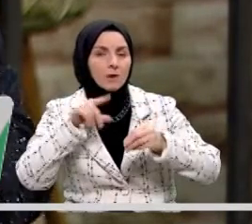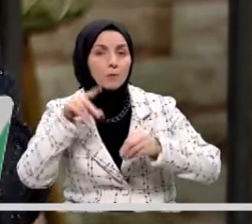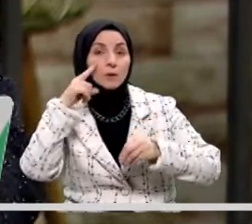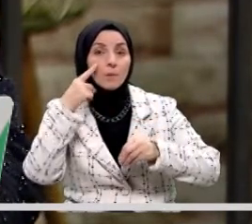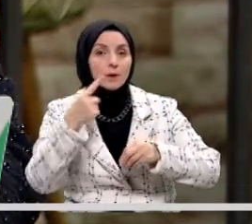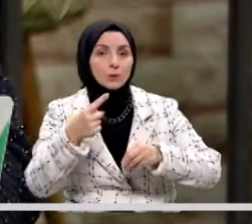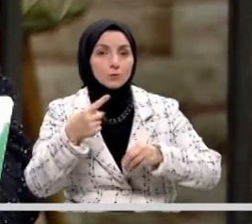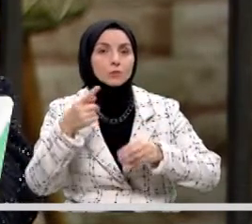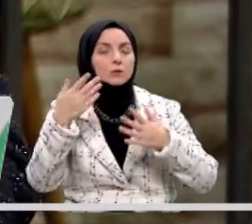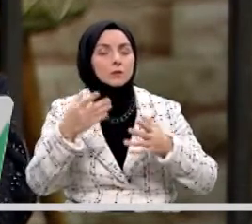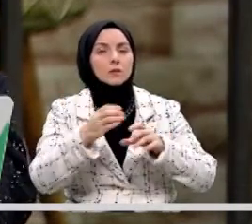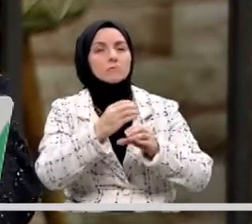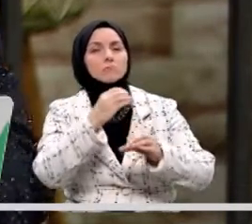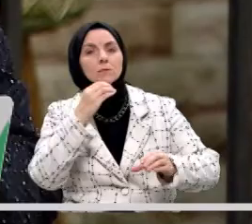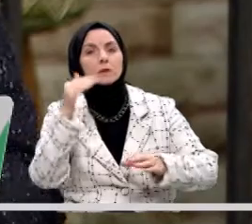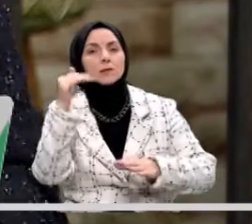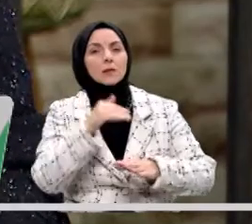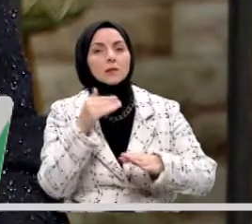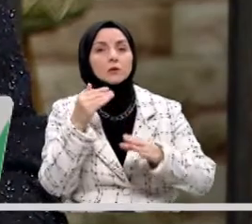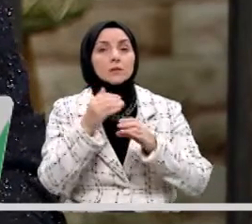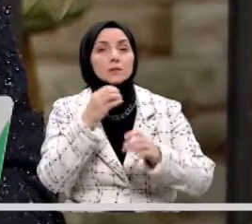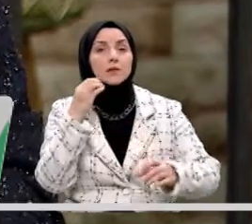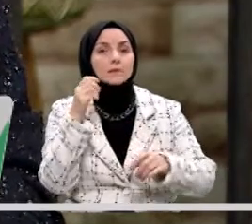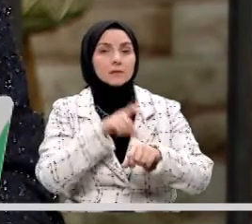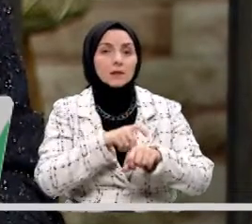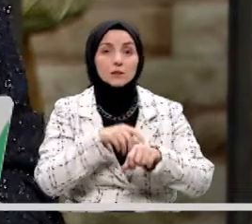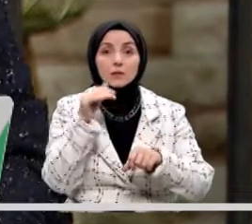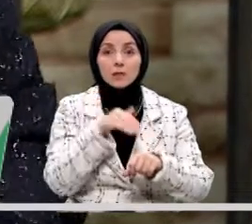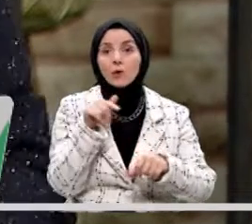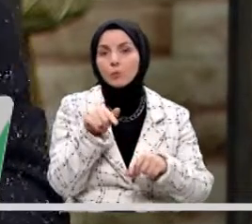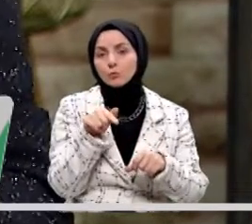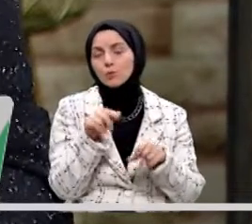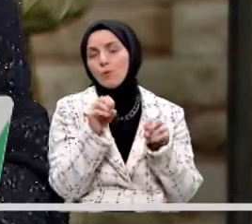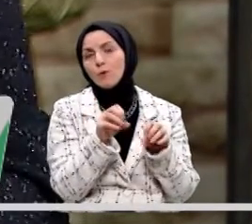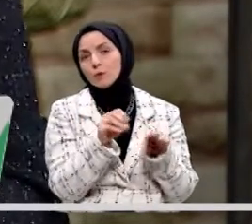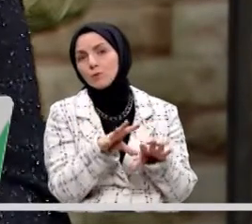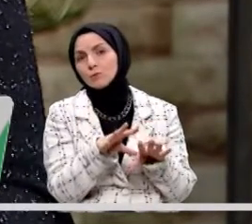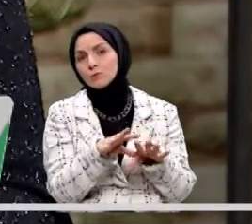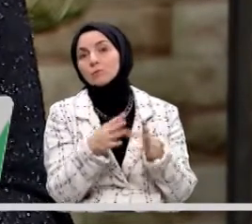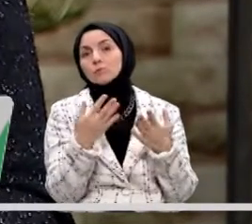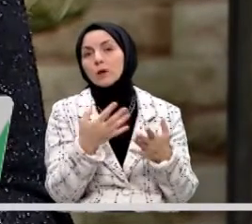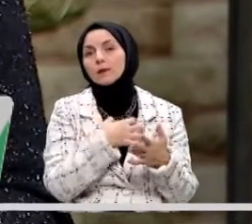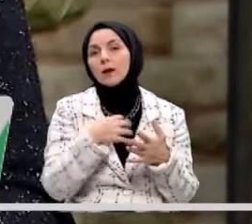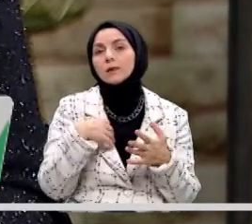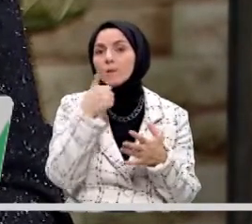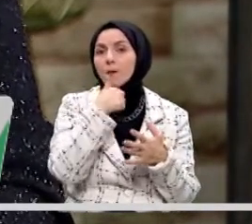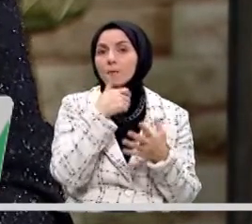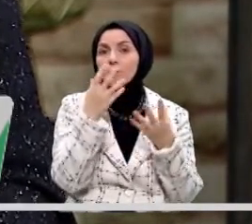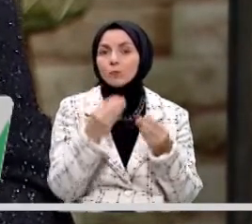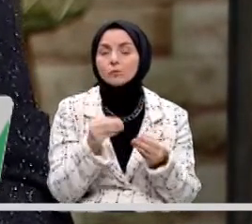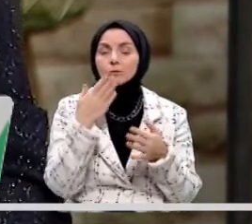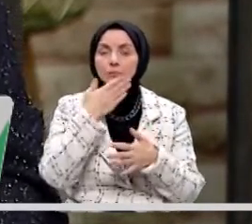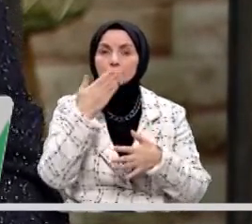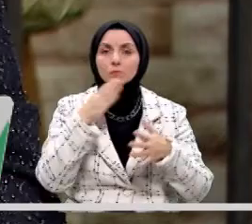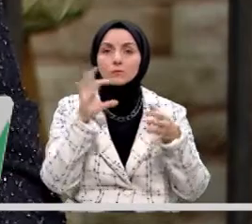işte servis de geliyorsa servis kaçta geliyor Hangi servisle gidecekse bunları öğretiyoruz Bak şimdi Anne olarak baba olarak çocuğun okulla ilgili